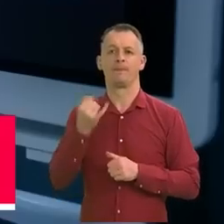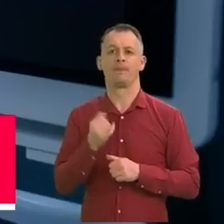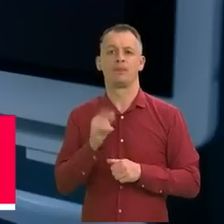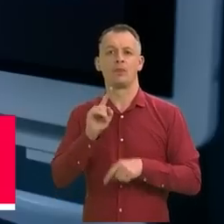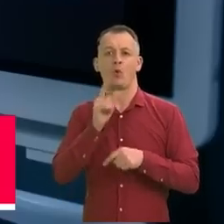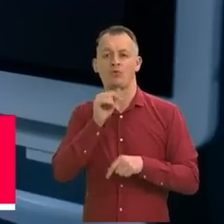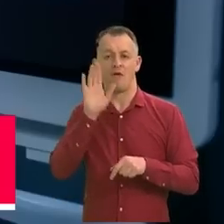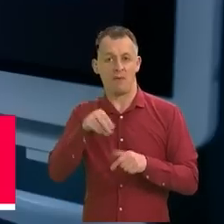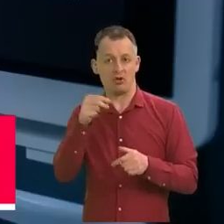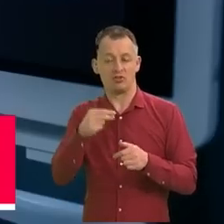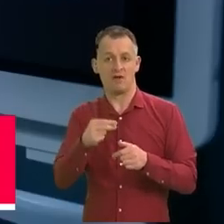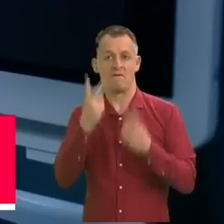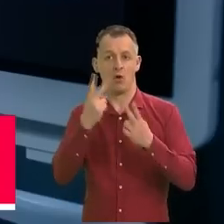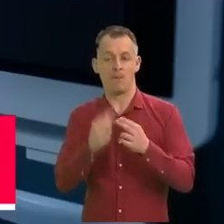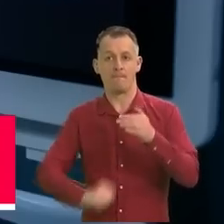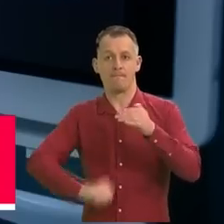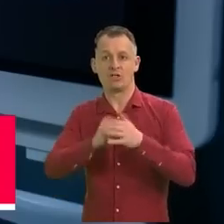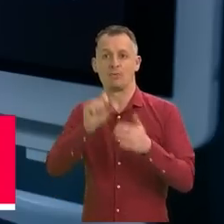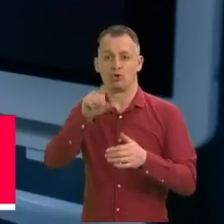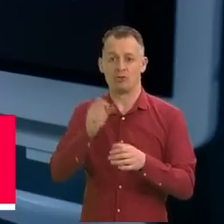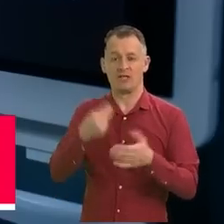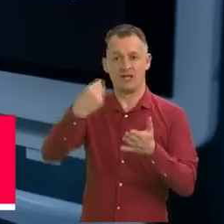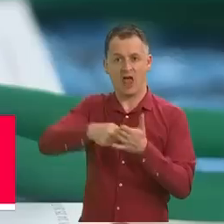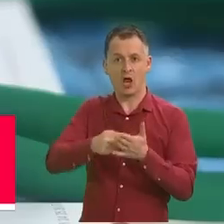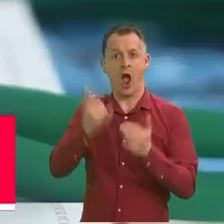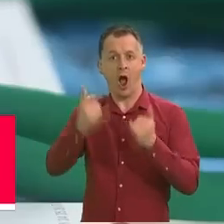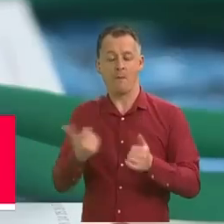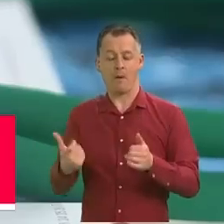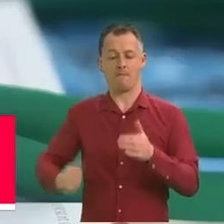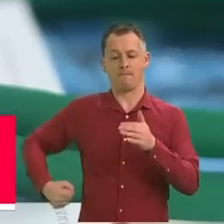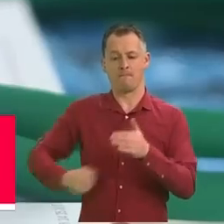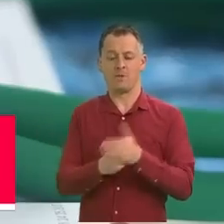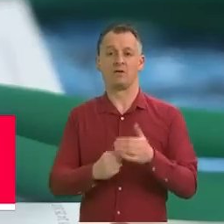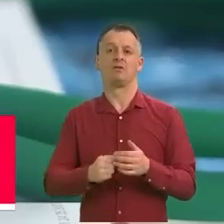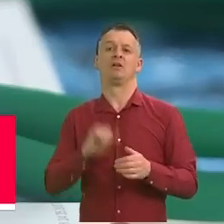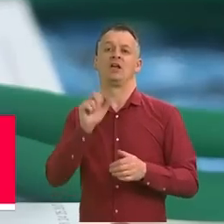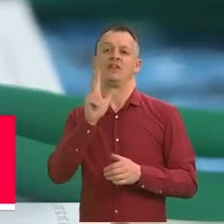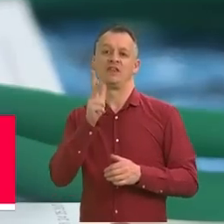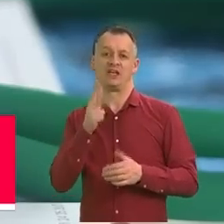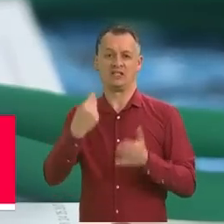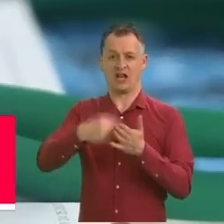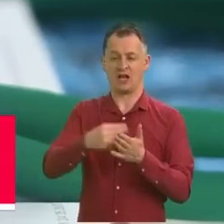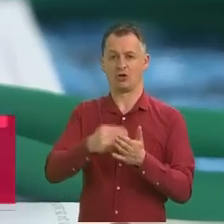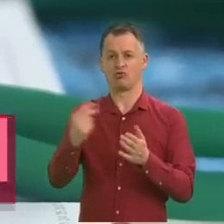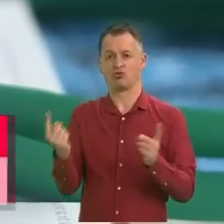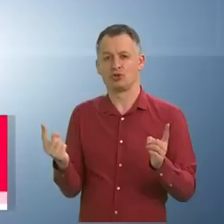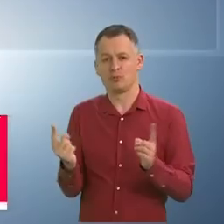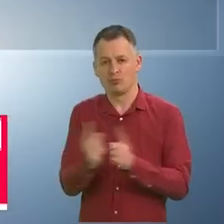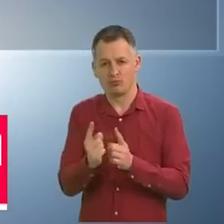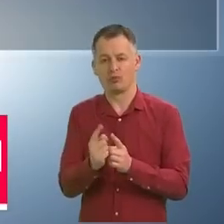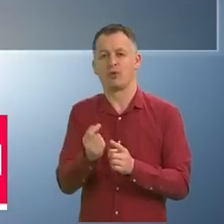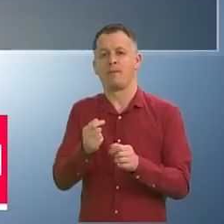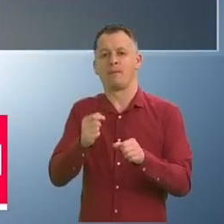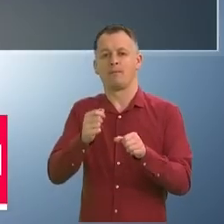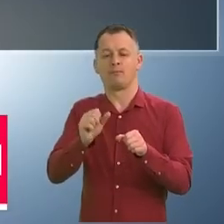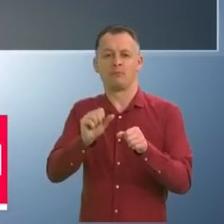la care se puteau asigura, acum ele se pot asigura până la valoarea maximă de 3 salarii minimă brute. Suma